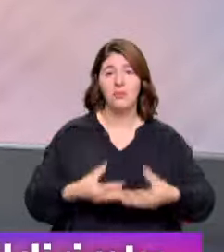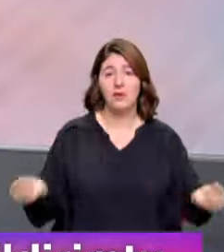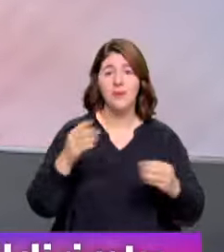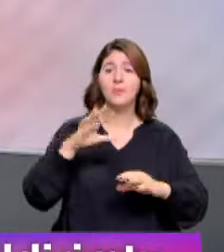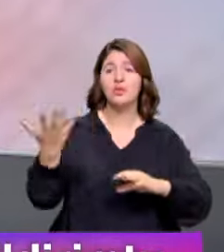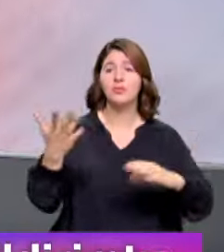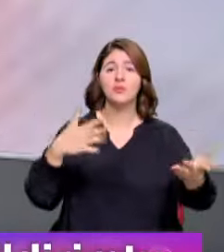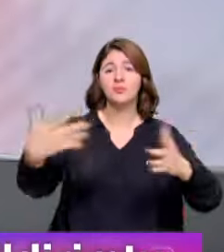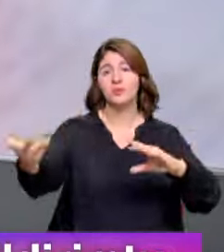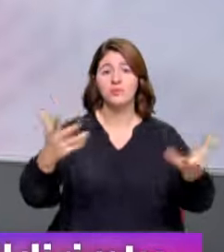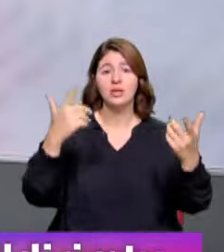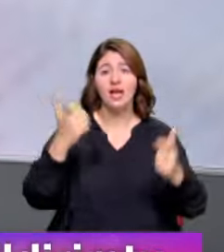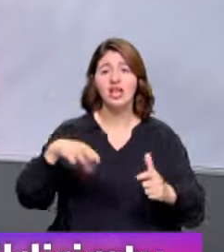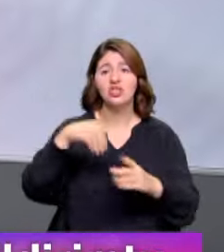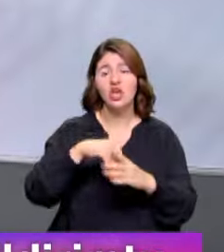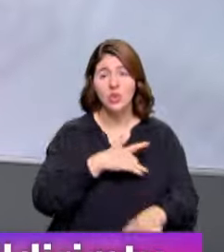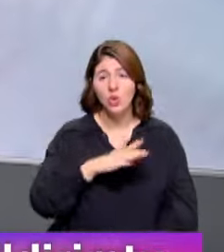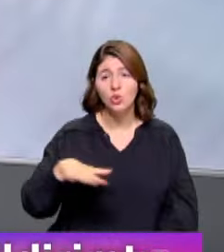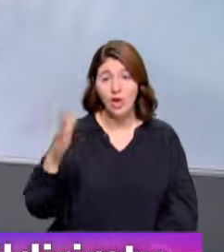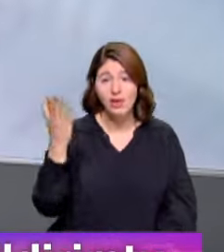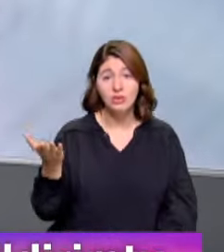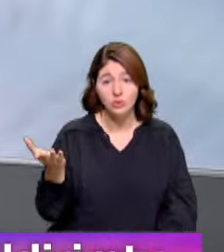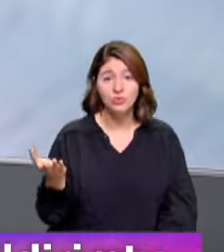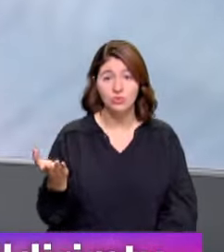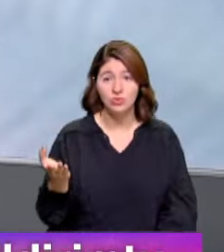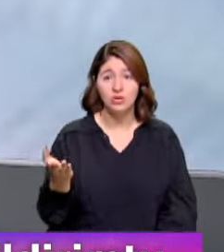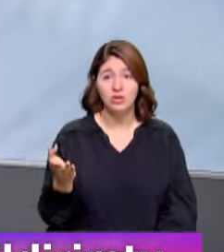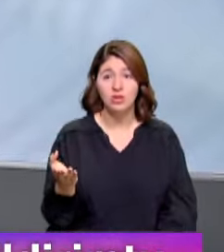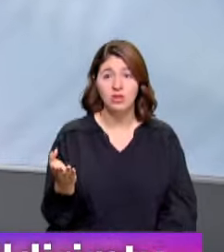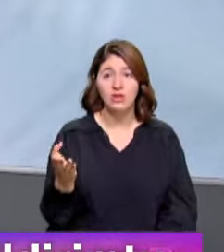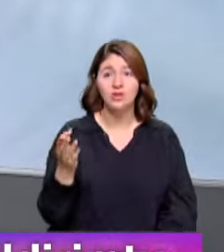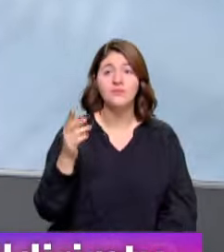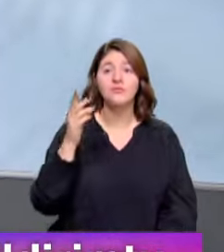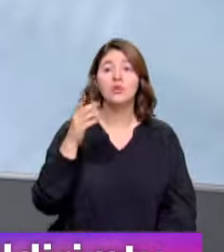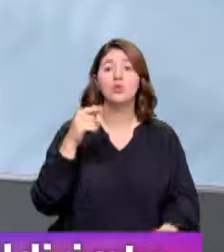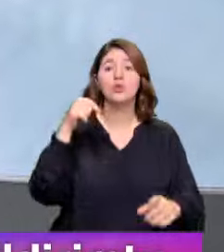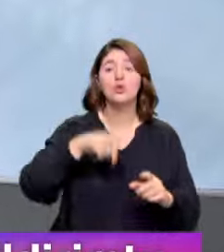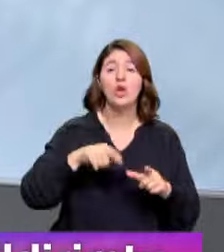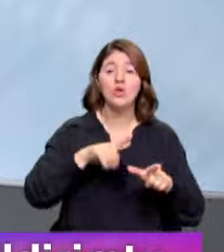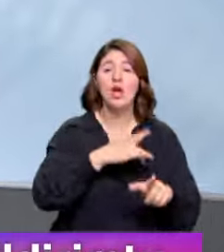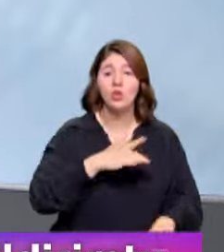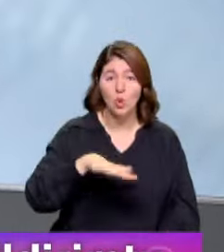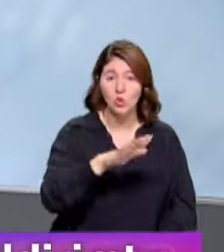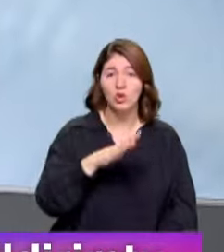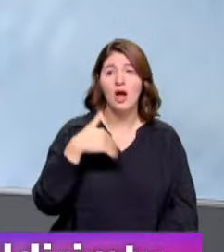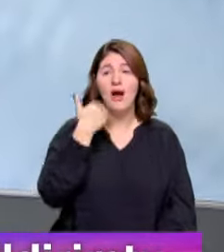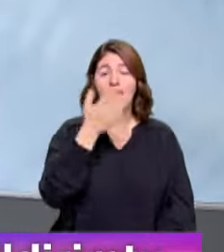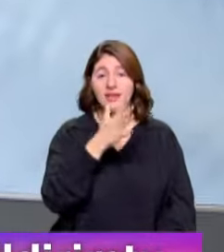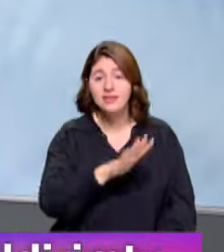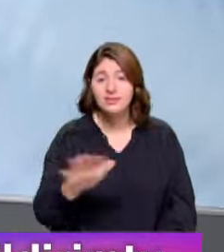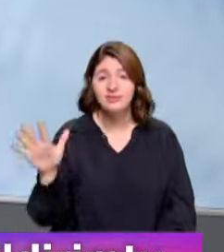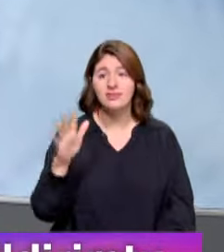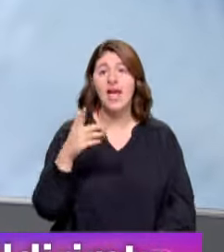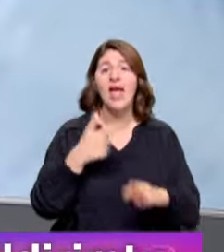Farklı farklı bölgelerimizden, İç Anadolu'dan tutun, Güneydoğu Anadolu, Akdeniz, her